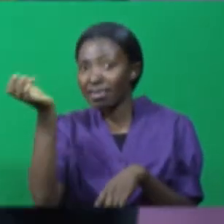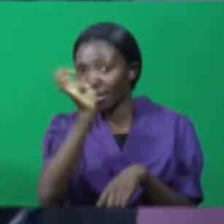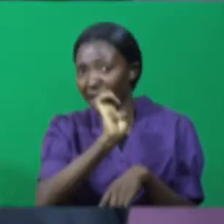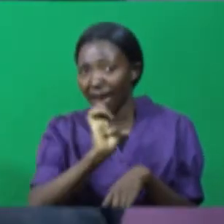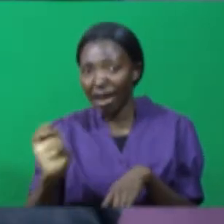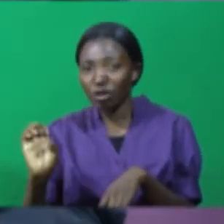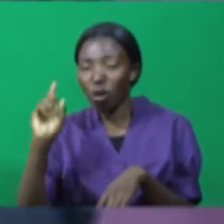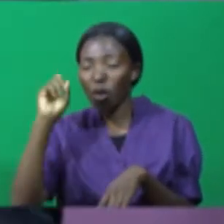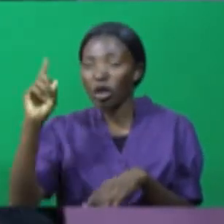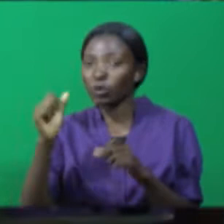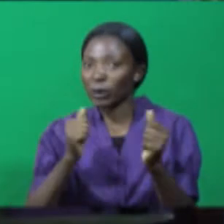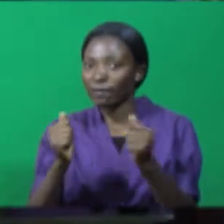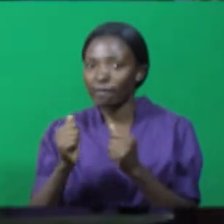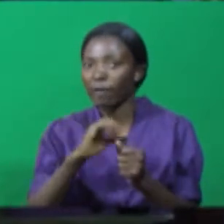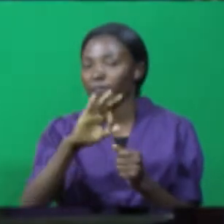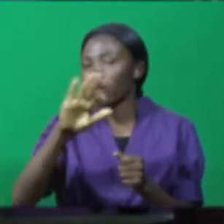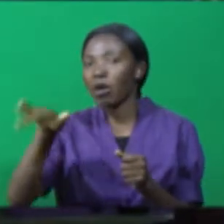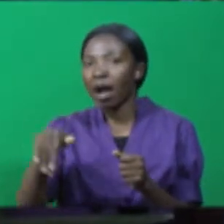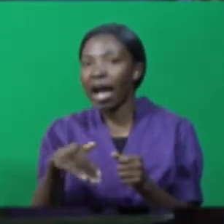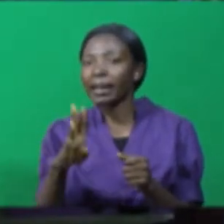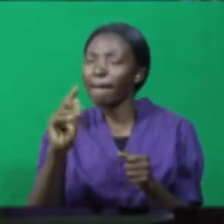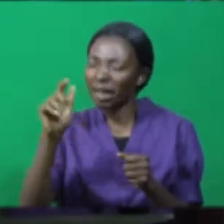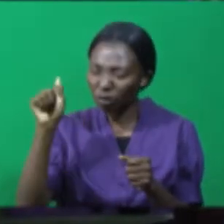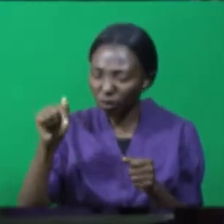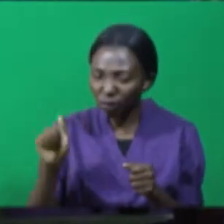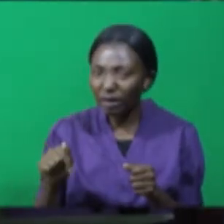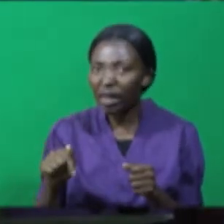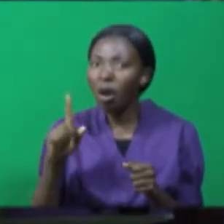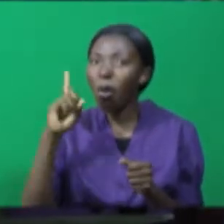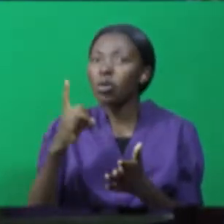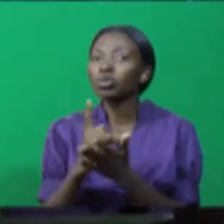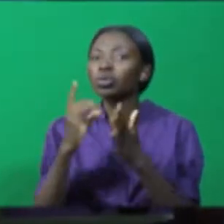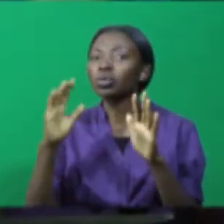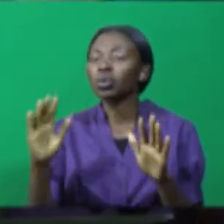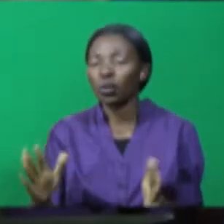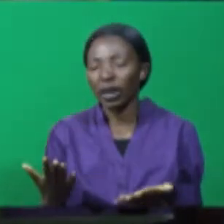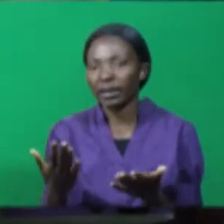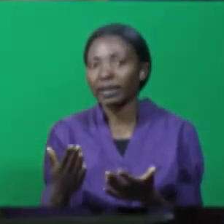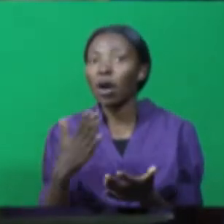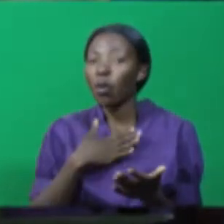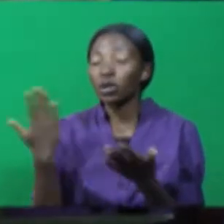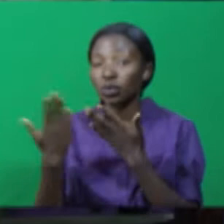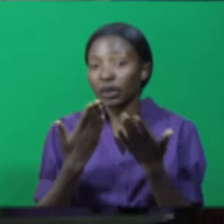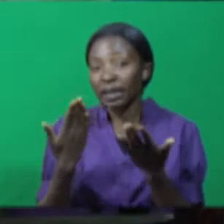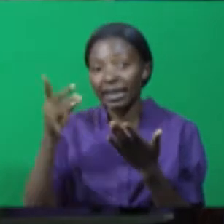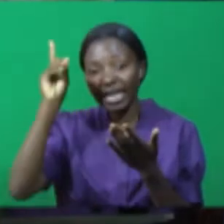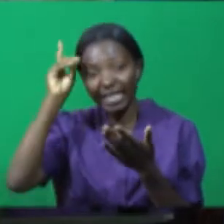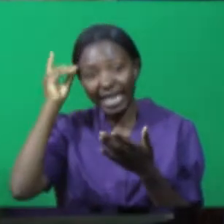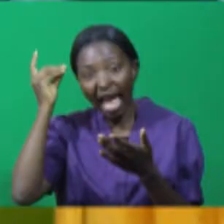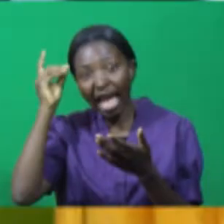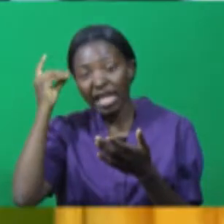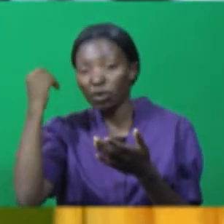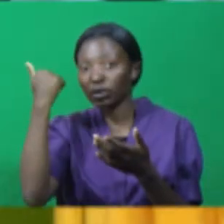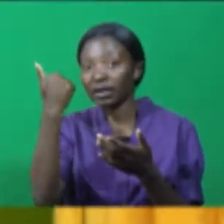vaterera vasina naro but vanenge vedombudzwa kuti ko nhasi komupe you know pane zvinoitwa naMwari chibva waverenga Daniel 6 tichiri pana